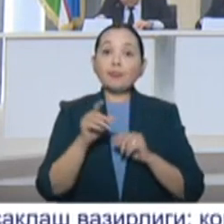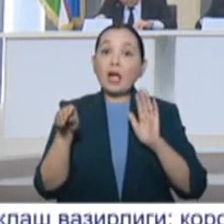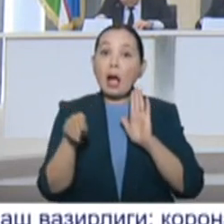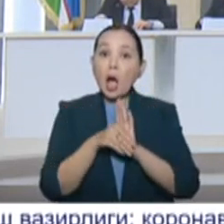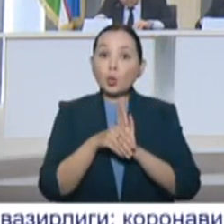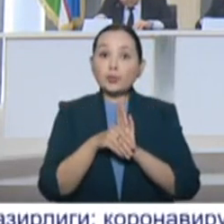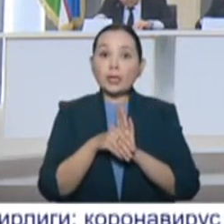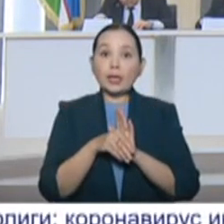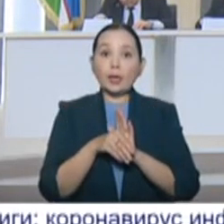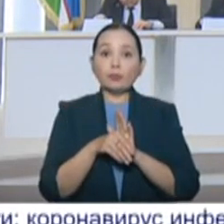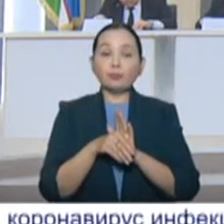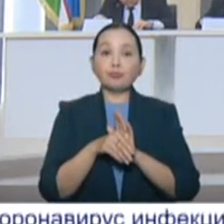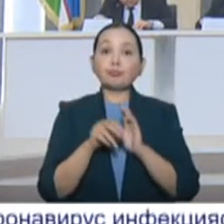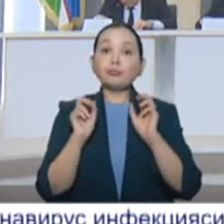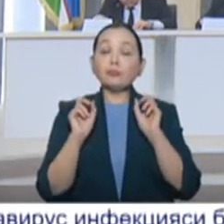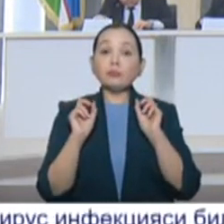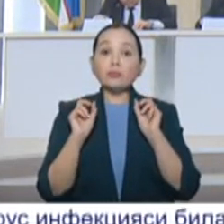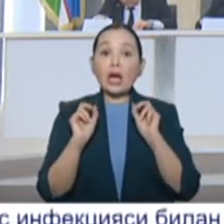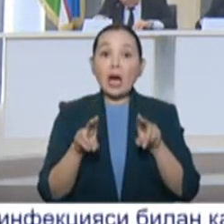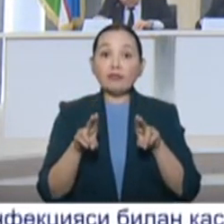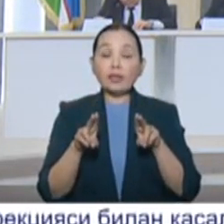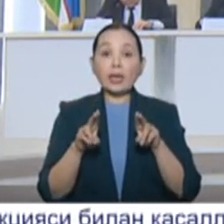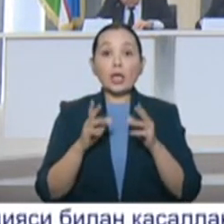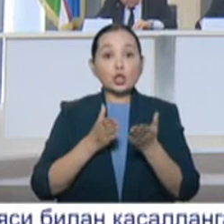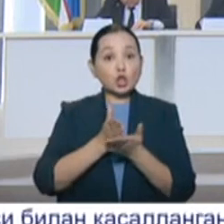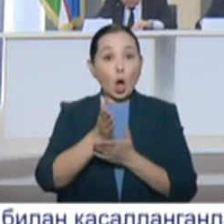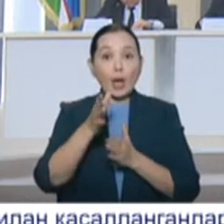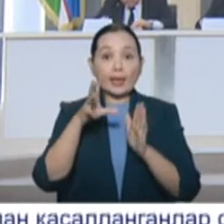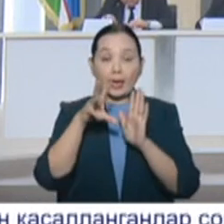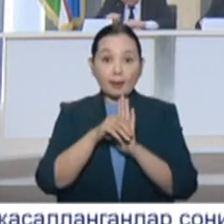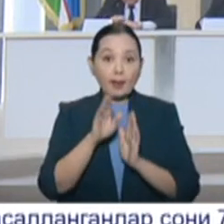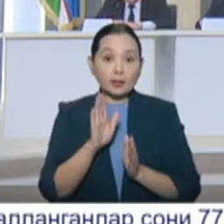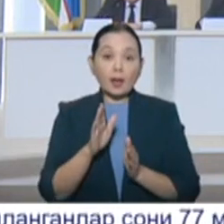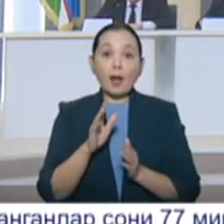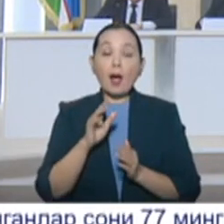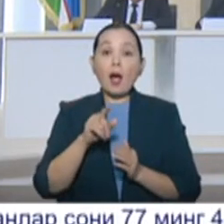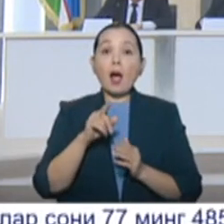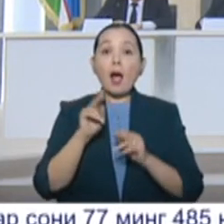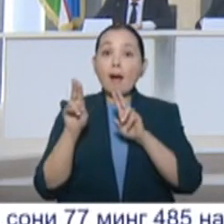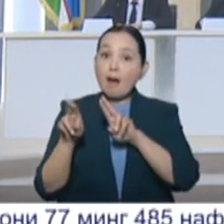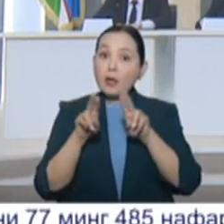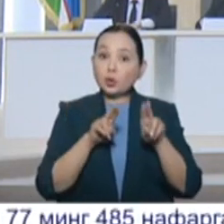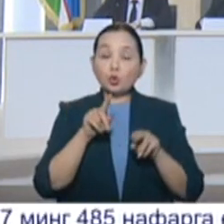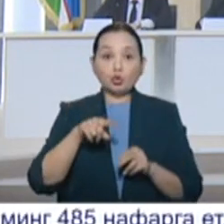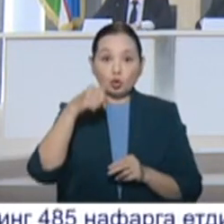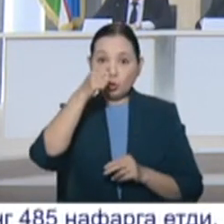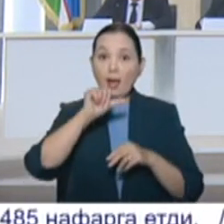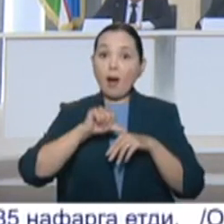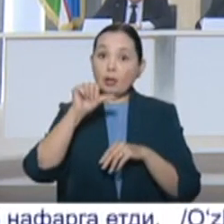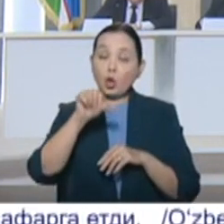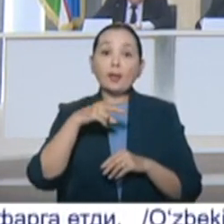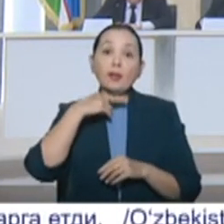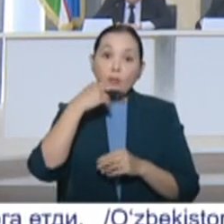korrupsiyaga xavfli sohaga kiradi va compliance control shu yilning o'zida ham alohida